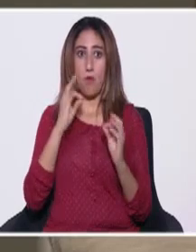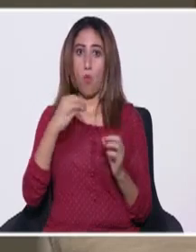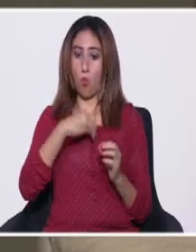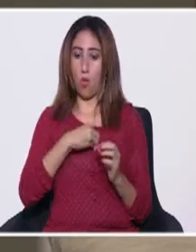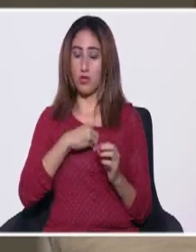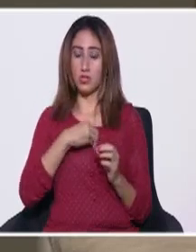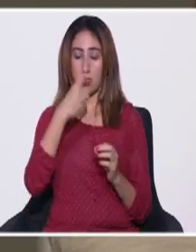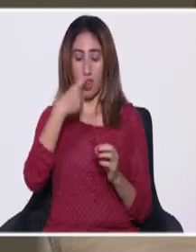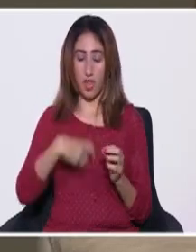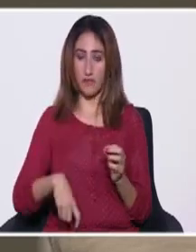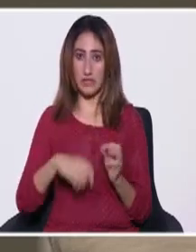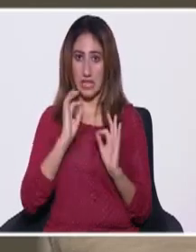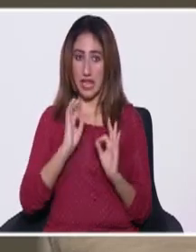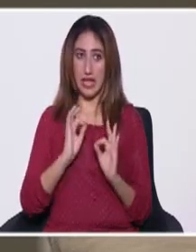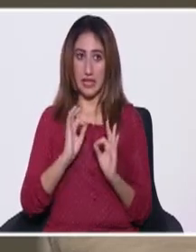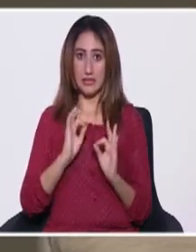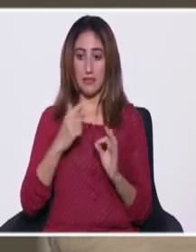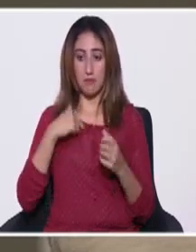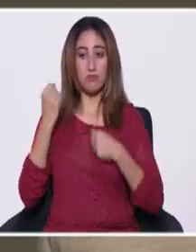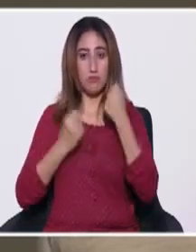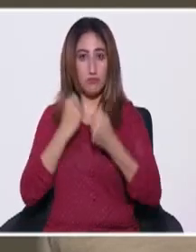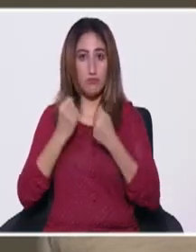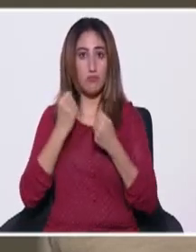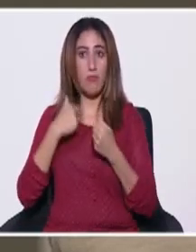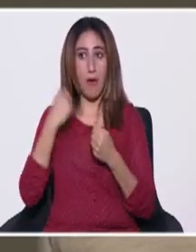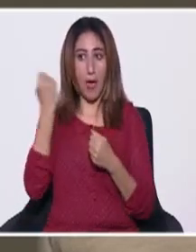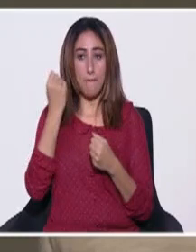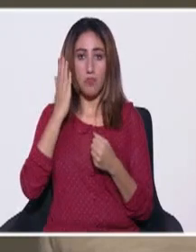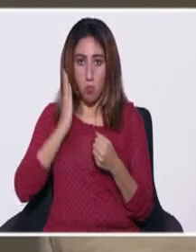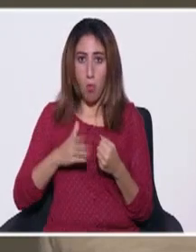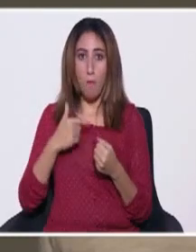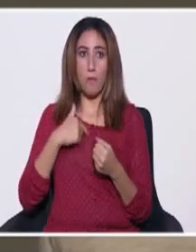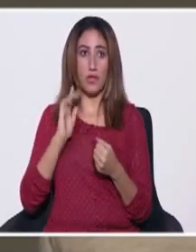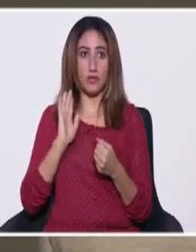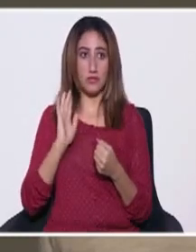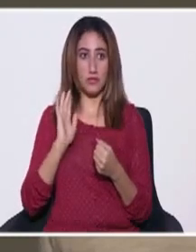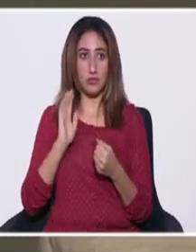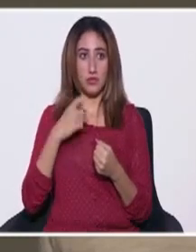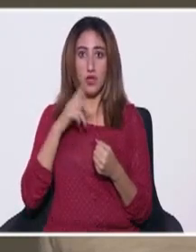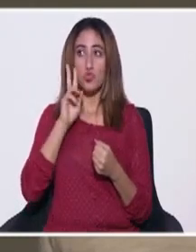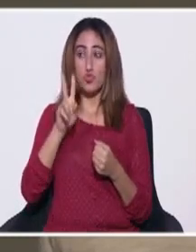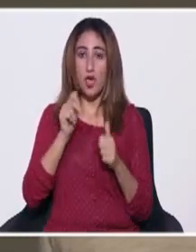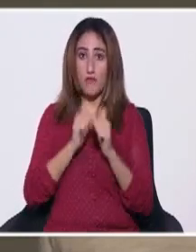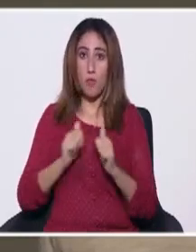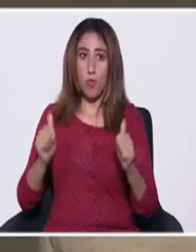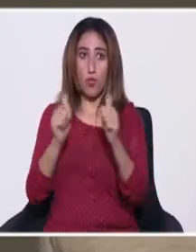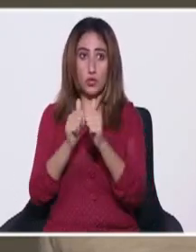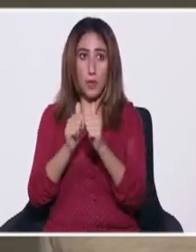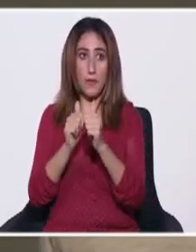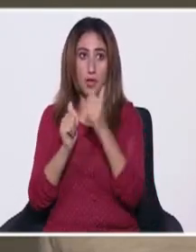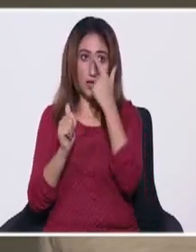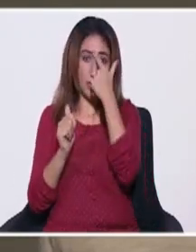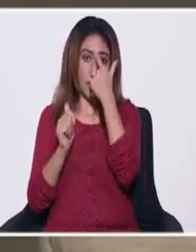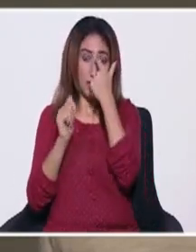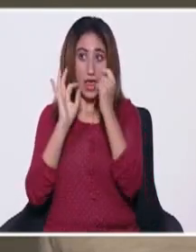نفسك وواثق في إمكانياتك. و طبيعي انا شايف في المجتمع اللي احنا فيه انه ترفض في الاول،